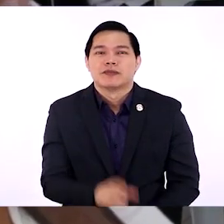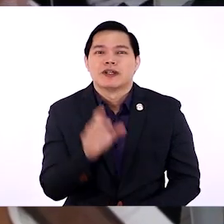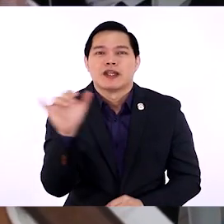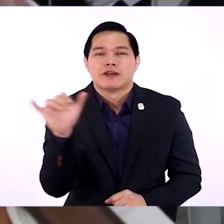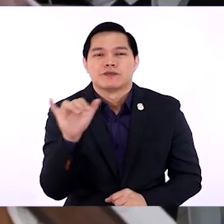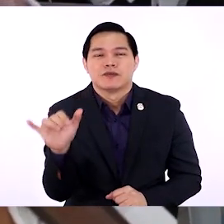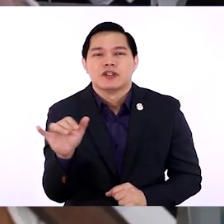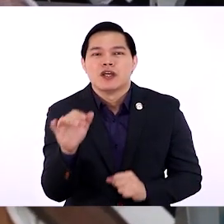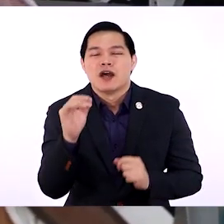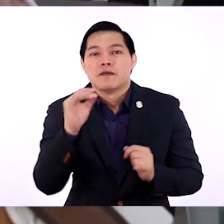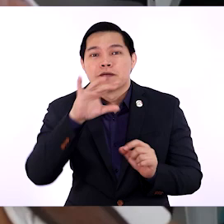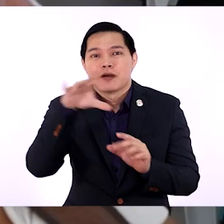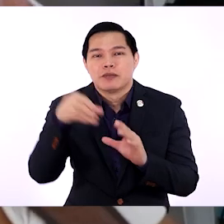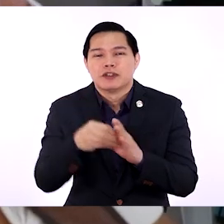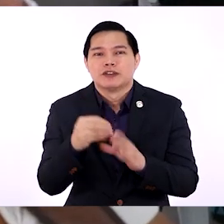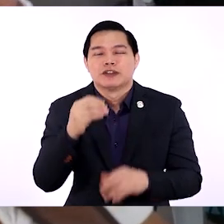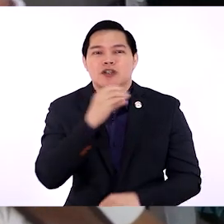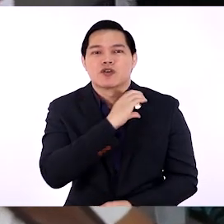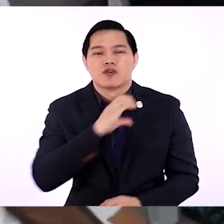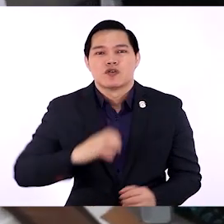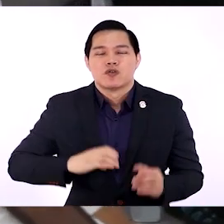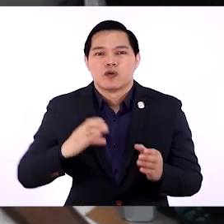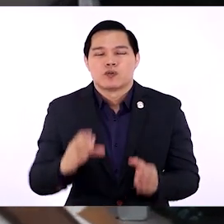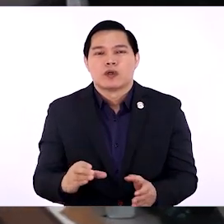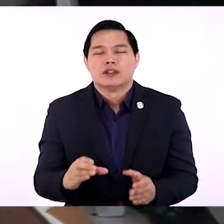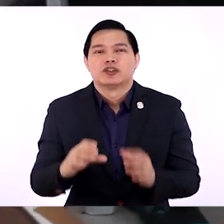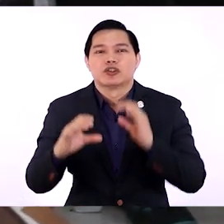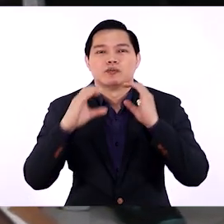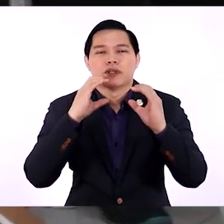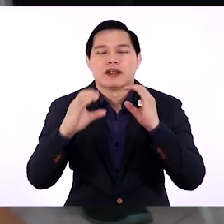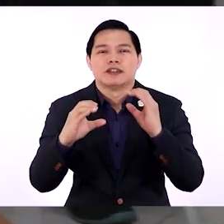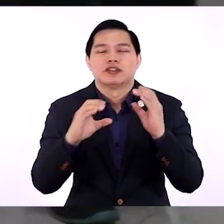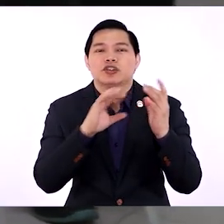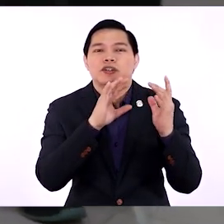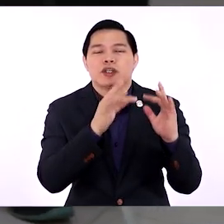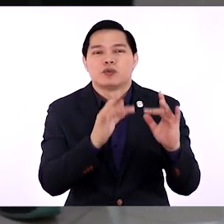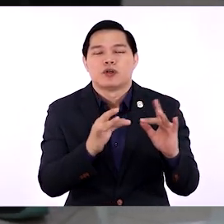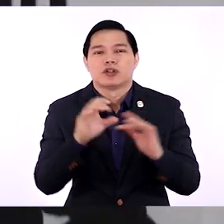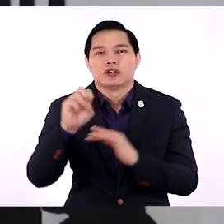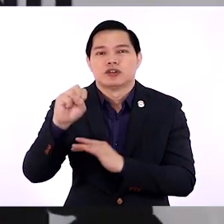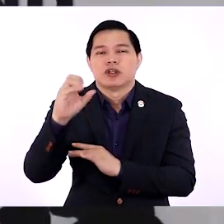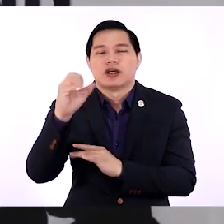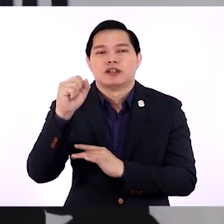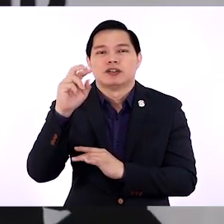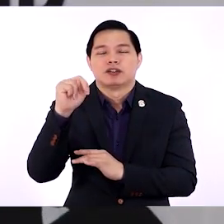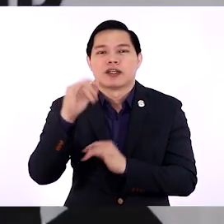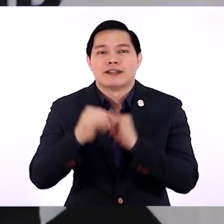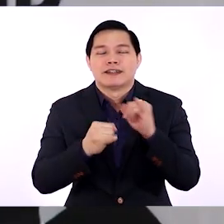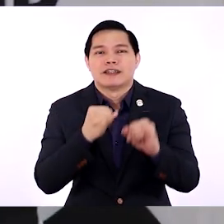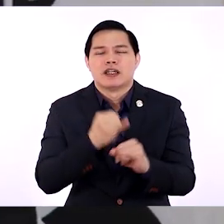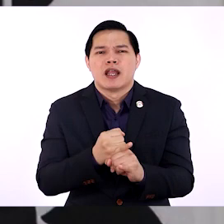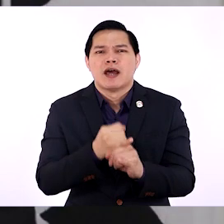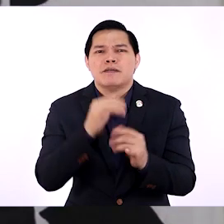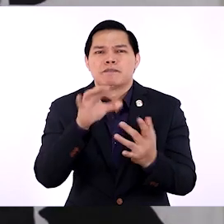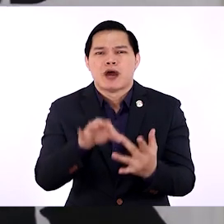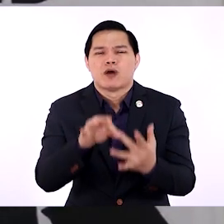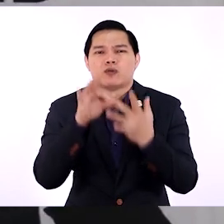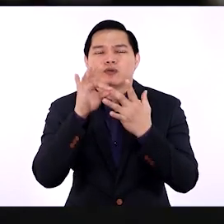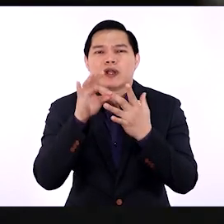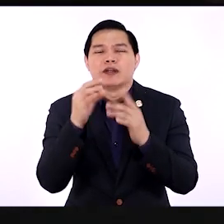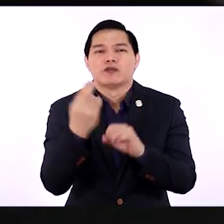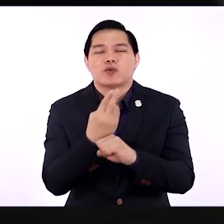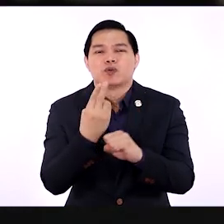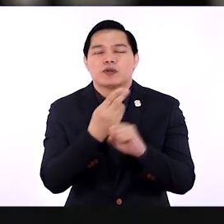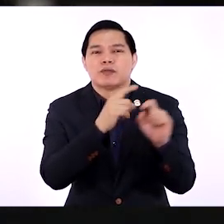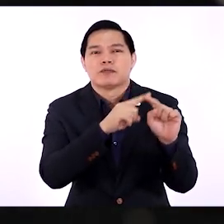na lamang ng mga kabilang sa Society of Communicators and Networkers or SCAN, pangunahin nilang ginagamit sa kanilang pagtupad ang